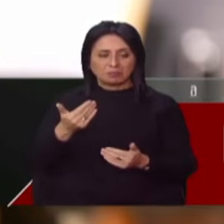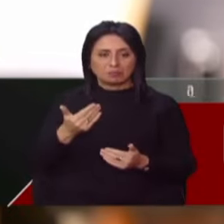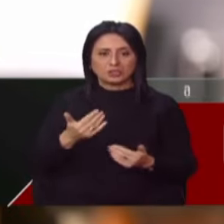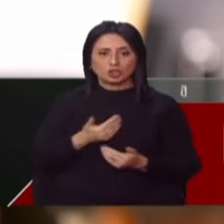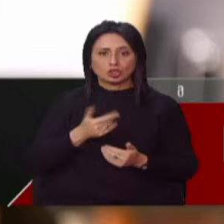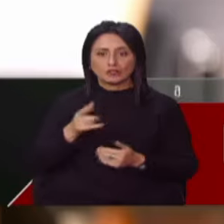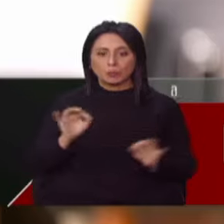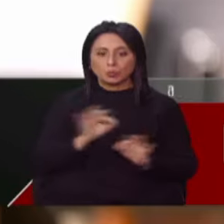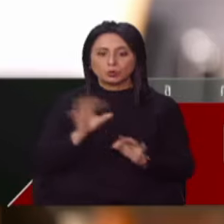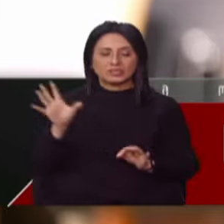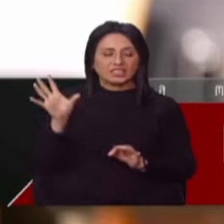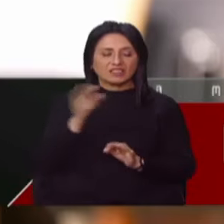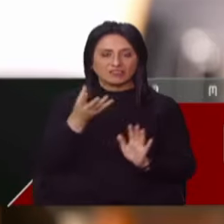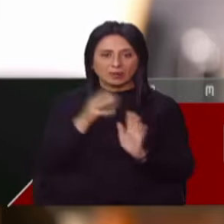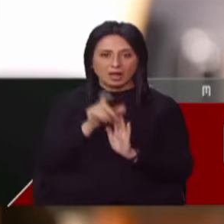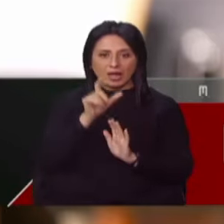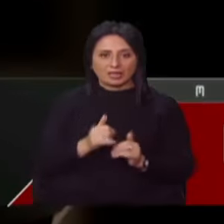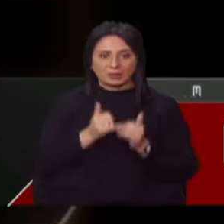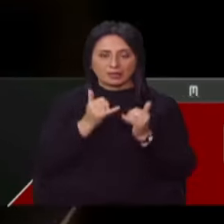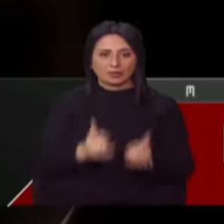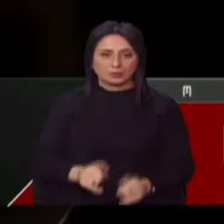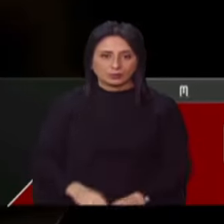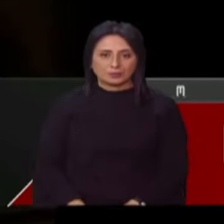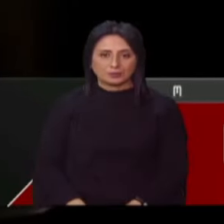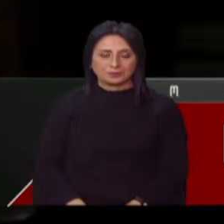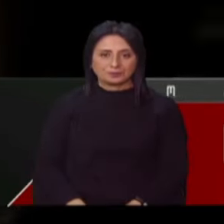მუსიკა გამოხატავდა ყველაფერ ადამიანს.